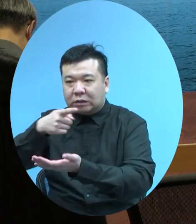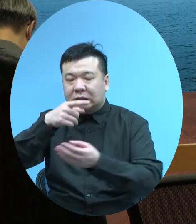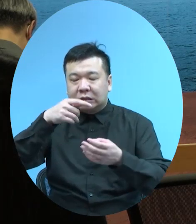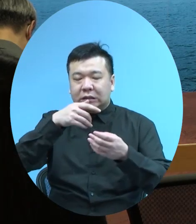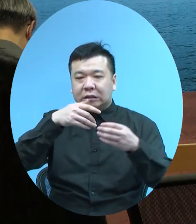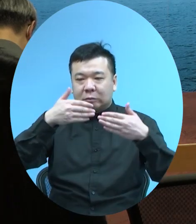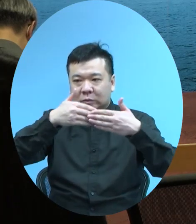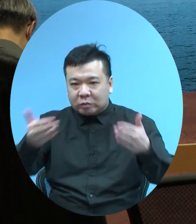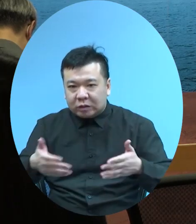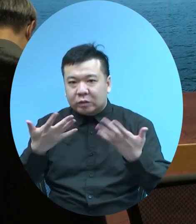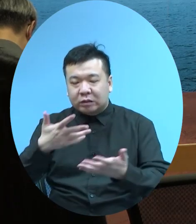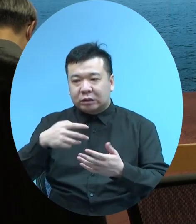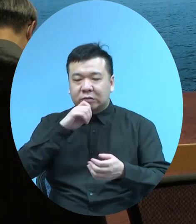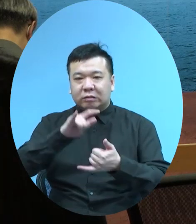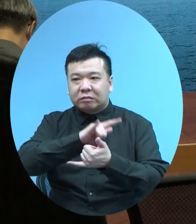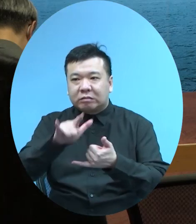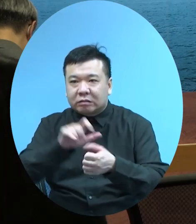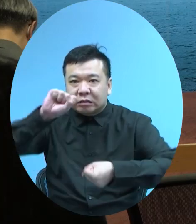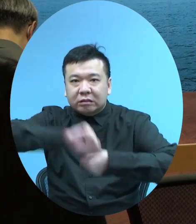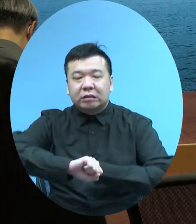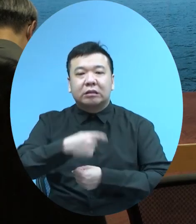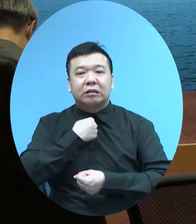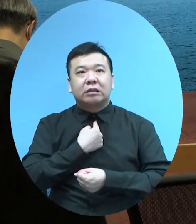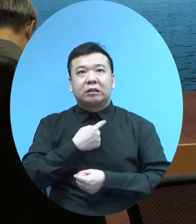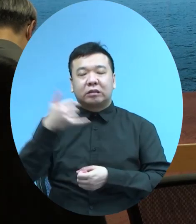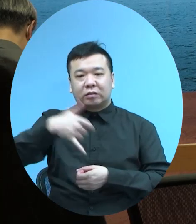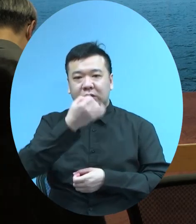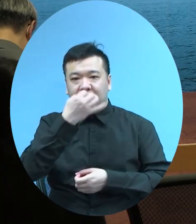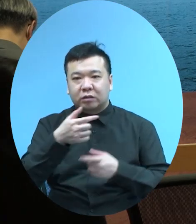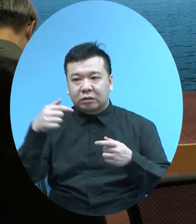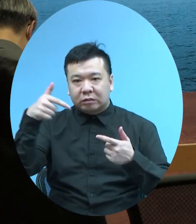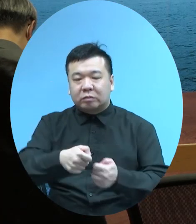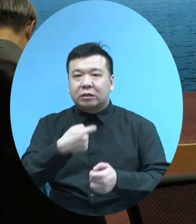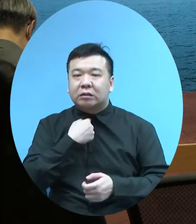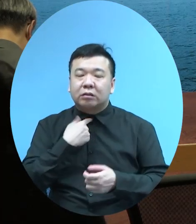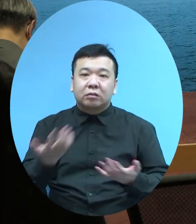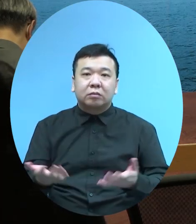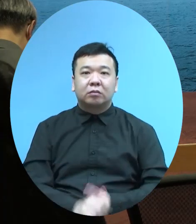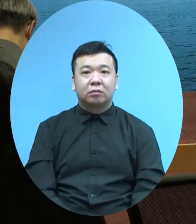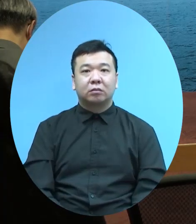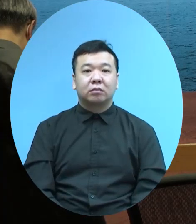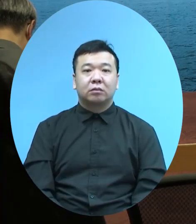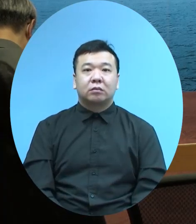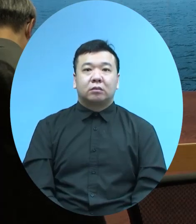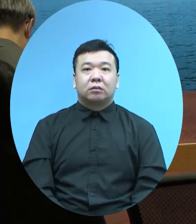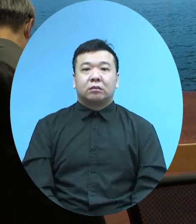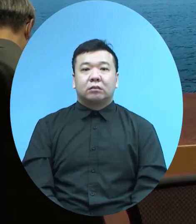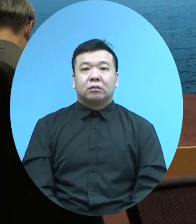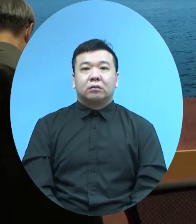人，或者有啲檢疫措施咧，係針對住可能一啲訪港嘅旅客或者係市民？唔該。